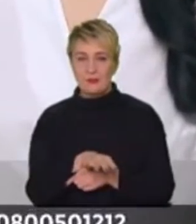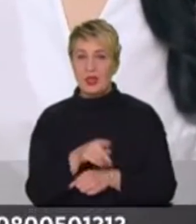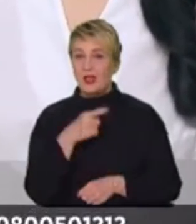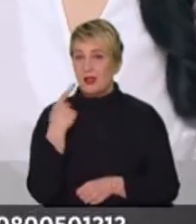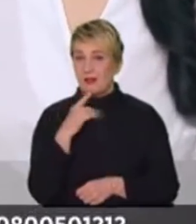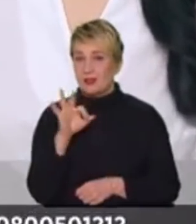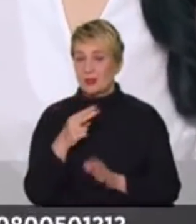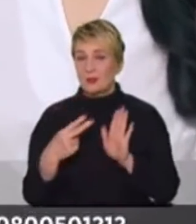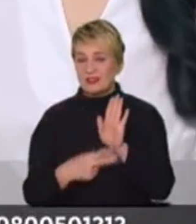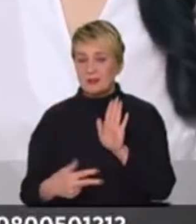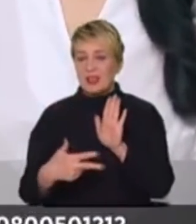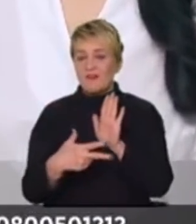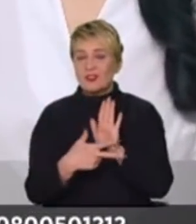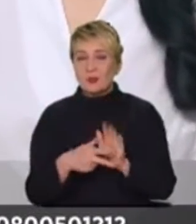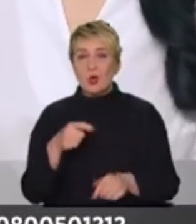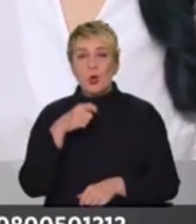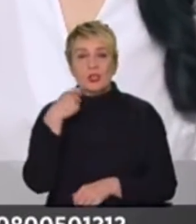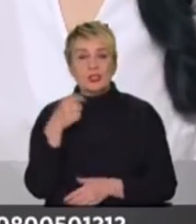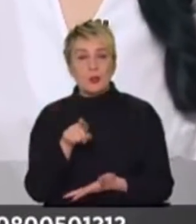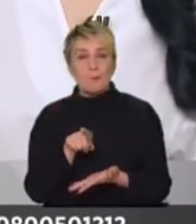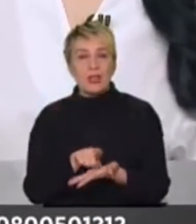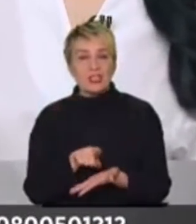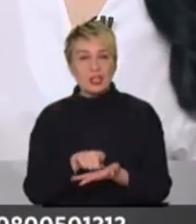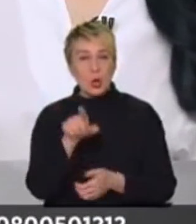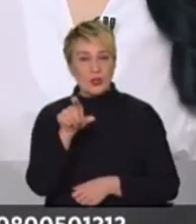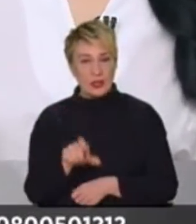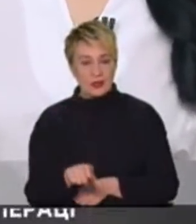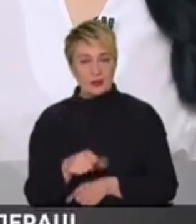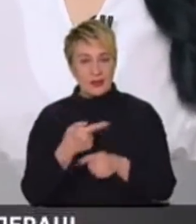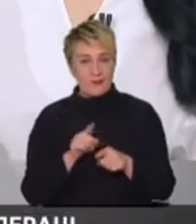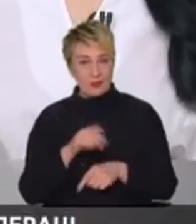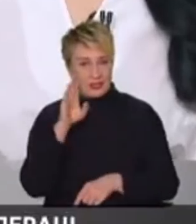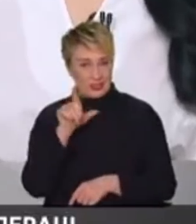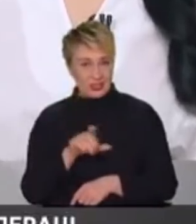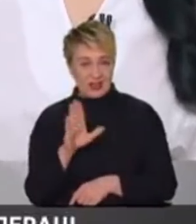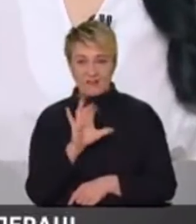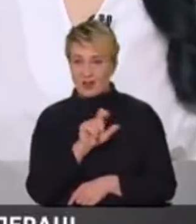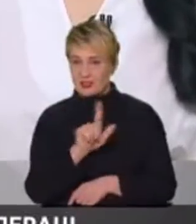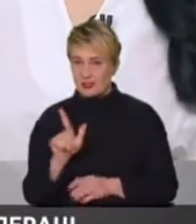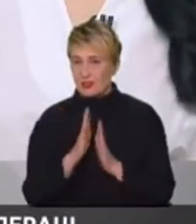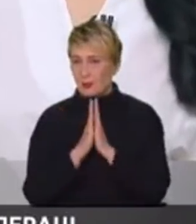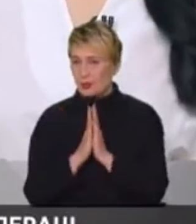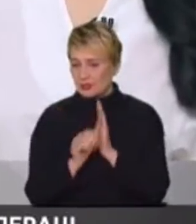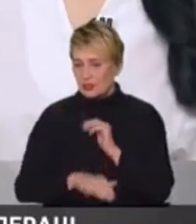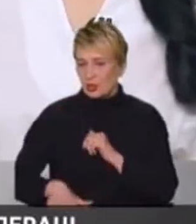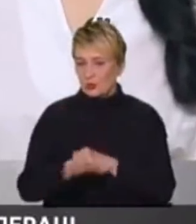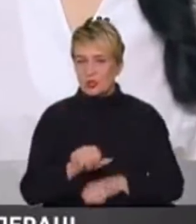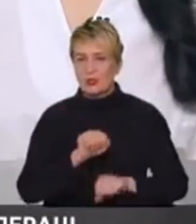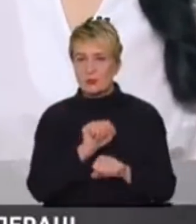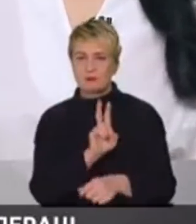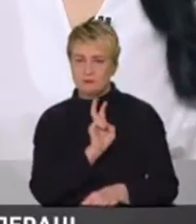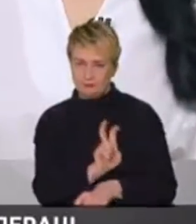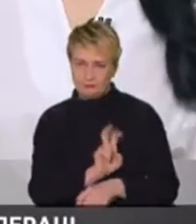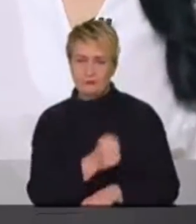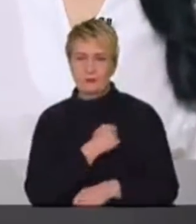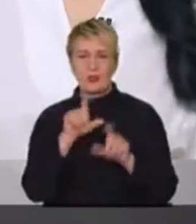про 78-річного пенсіонера. Цей чоловік, Василь, просився до тероборони міста. Він ходив до військкомату,